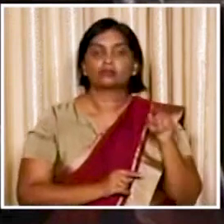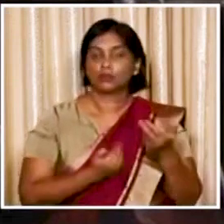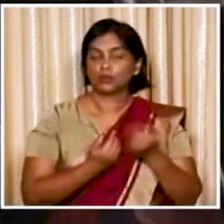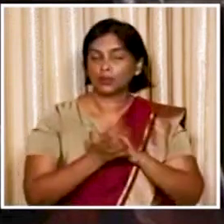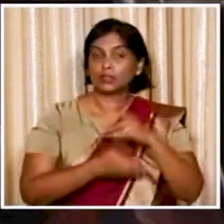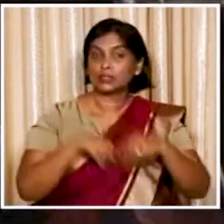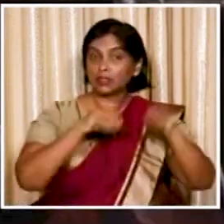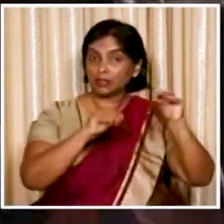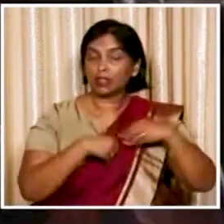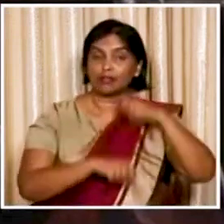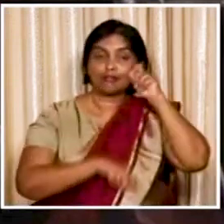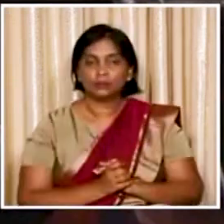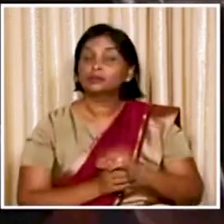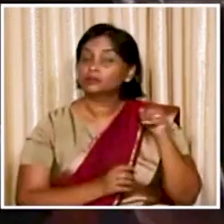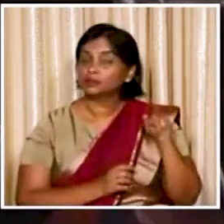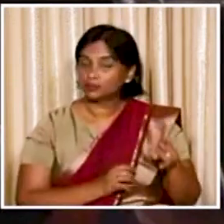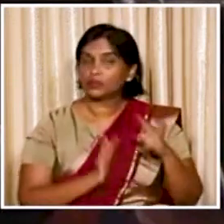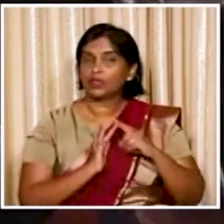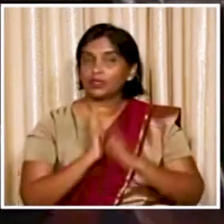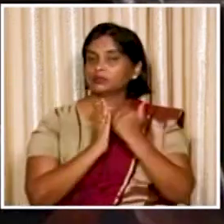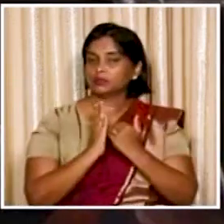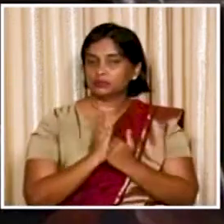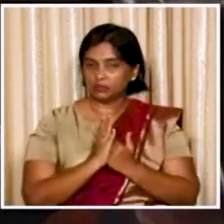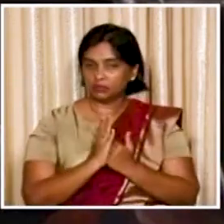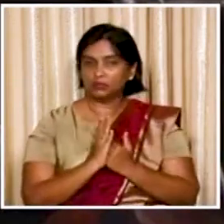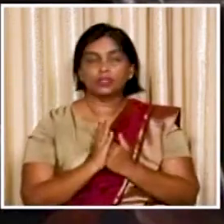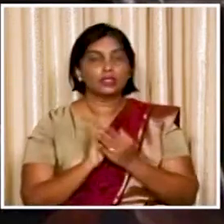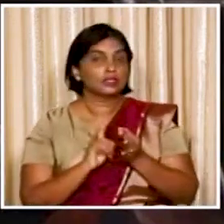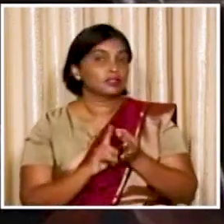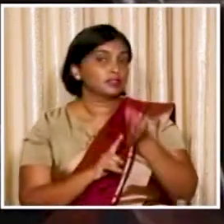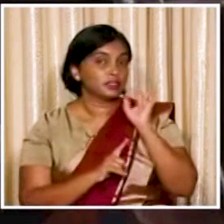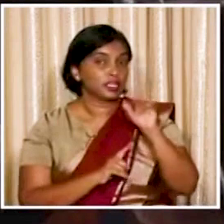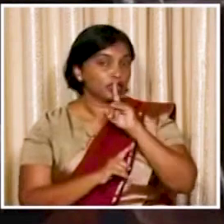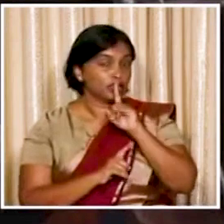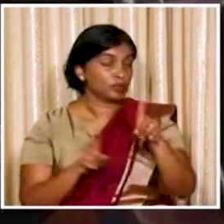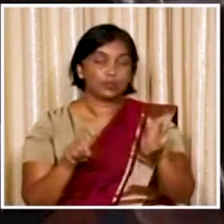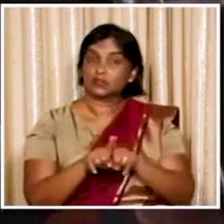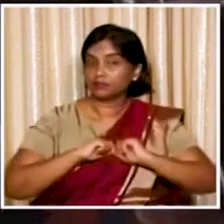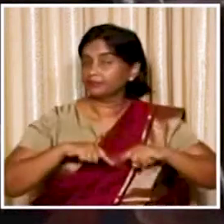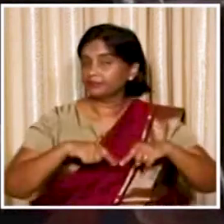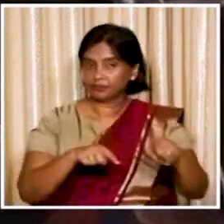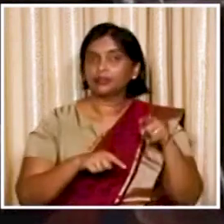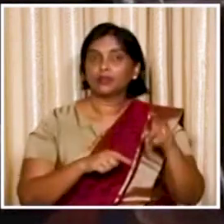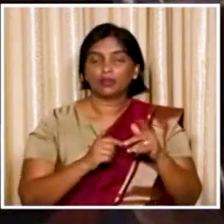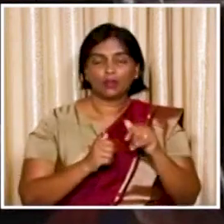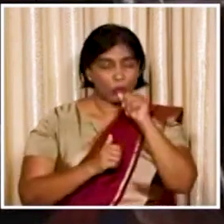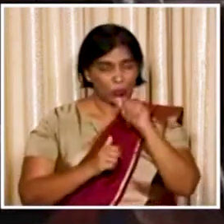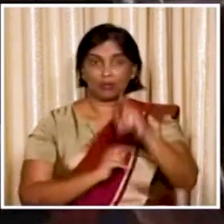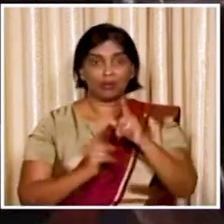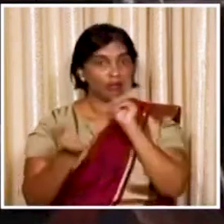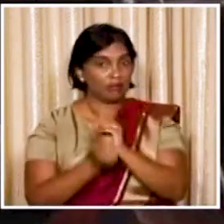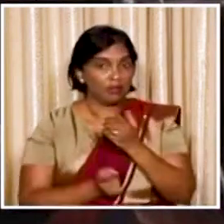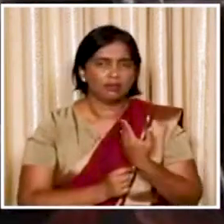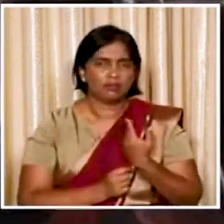තමන්ගේ ඡන්දේ දීපු ඡන්දදායකයාට මුණ දෙන්න? IMF වැඩපිළිවෙල ජනාධිපතිතුමා කියපු විදියටම ක්‍රියාත්මක කරලා රෙද්දක් ඇඳගෙන ගමේ යන්න